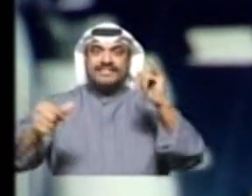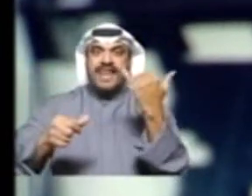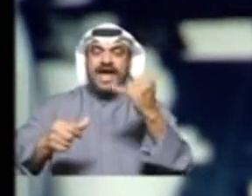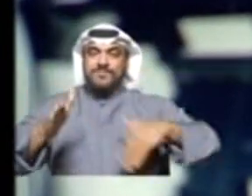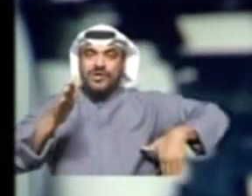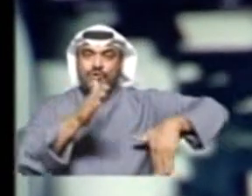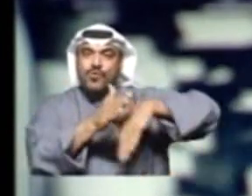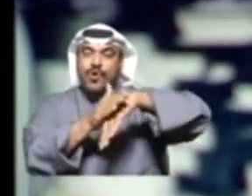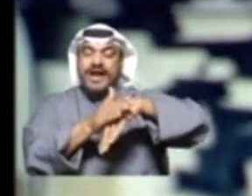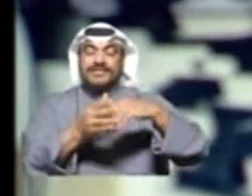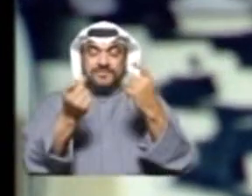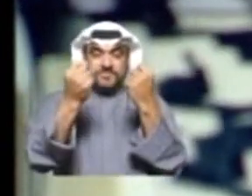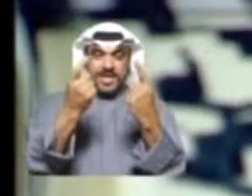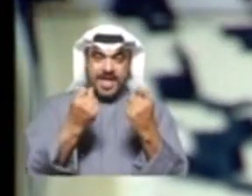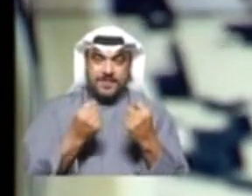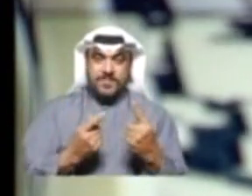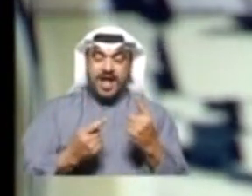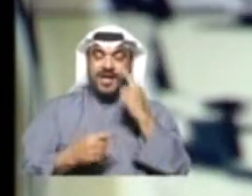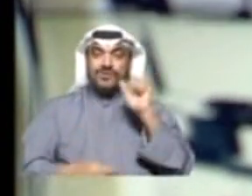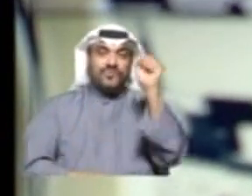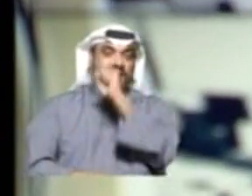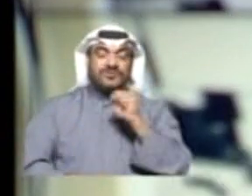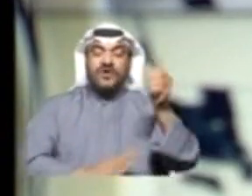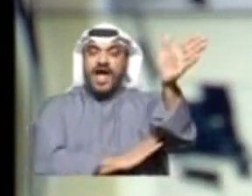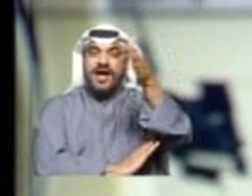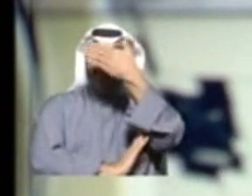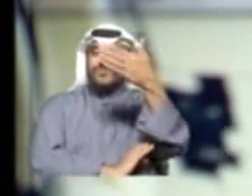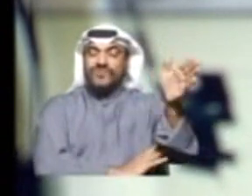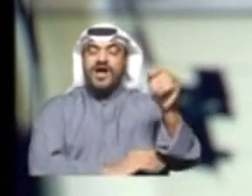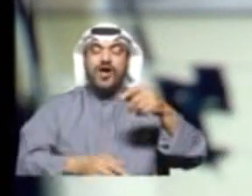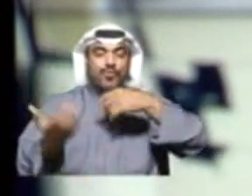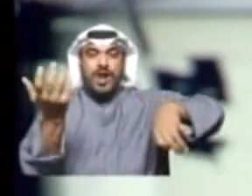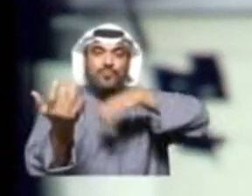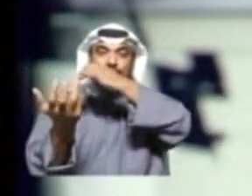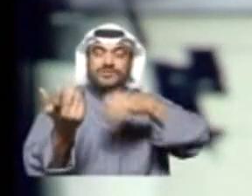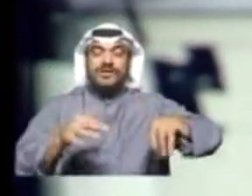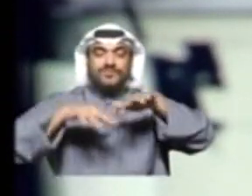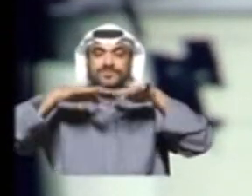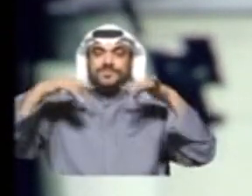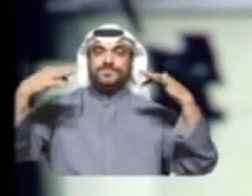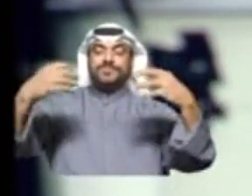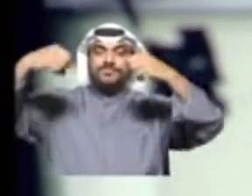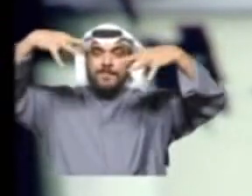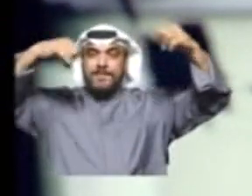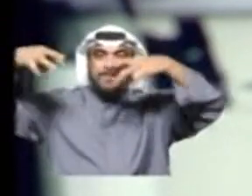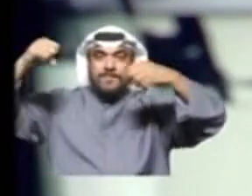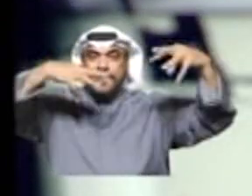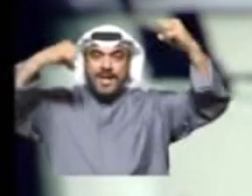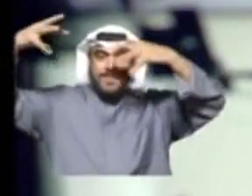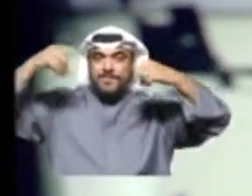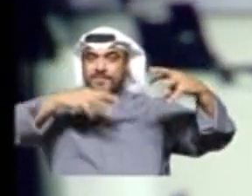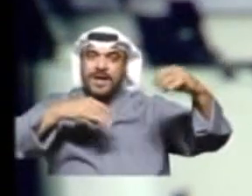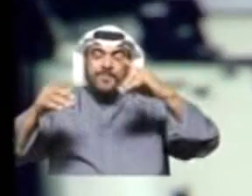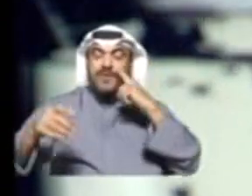23. الحفل تضمن عرضا للوحات فنية وموسيقية ازدانت بالمؤثرات البصرية عبرت